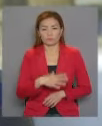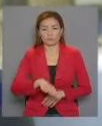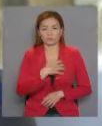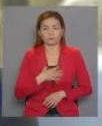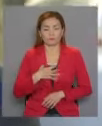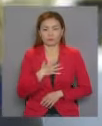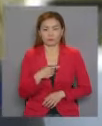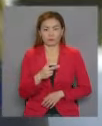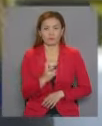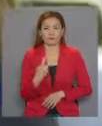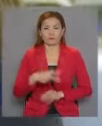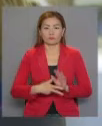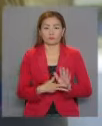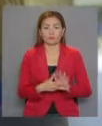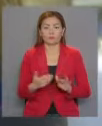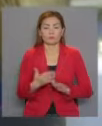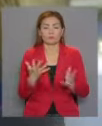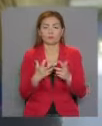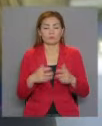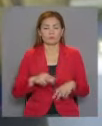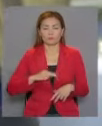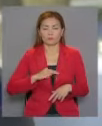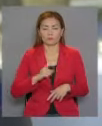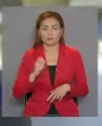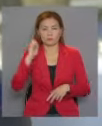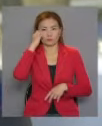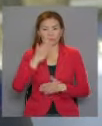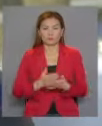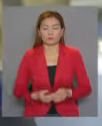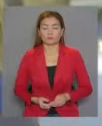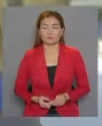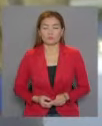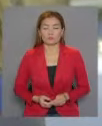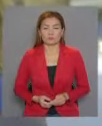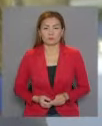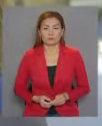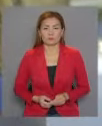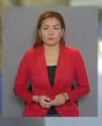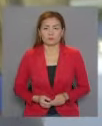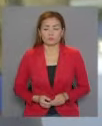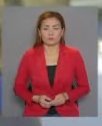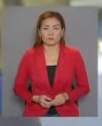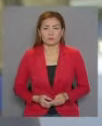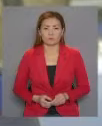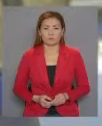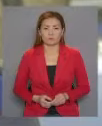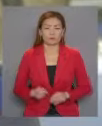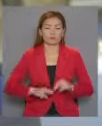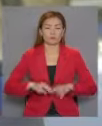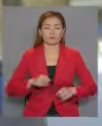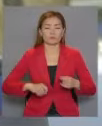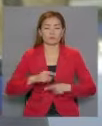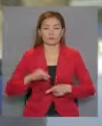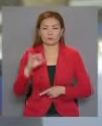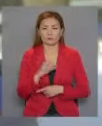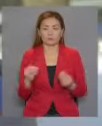бар, 1128 алдын ала есепке алу тізімінде тұрған ескерткіштер. Жалпы ескерткіштер салу жөнінде біздерге